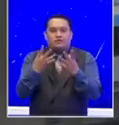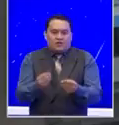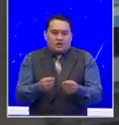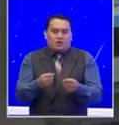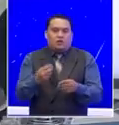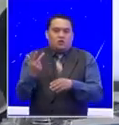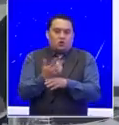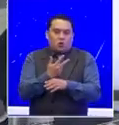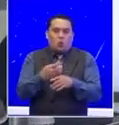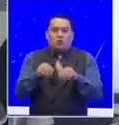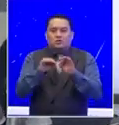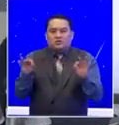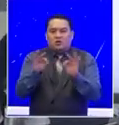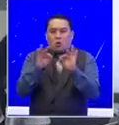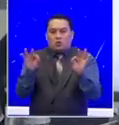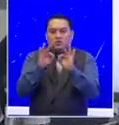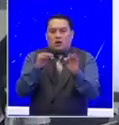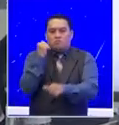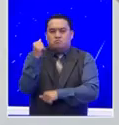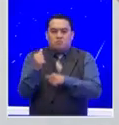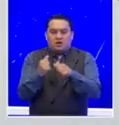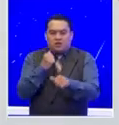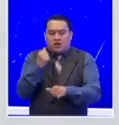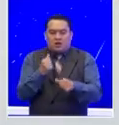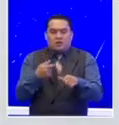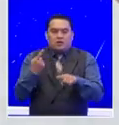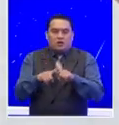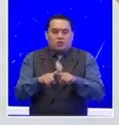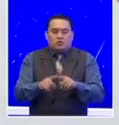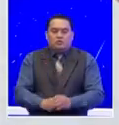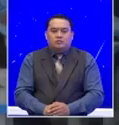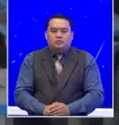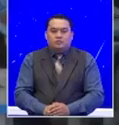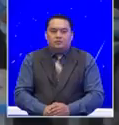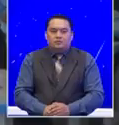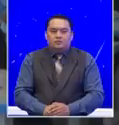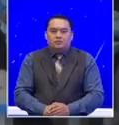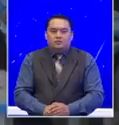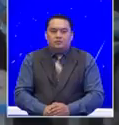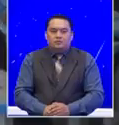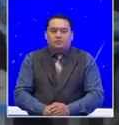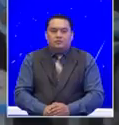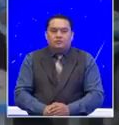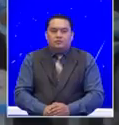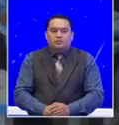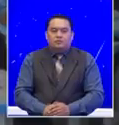делают трехслойными из специального медицинского материала СМС, изготовленных по технологии Spanbond. Производим